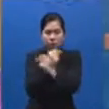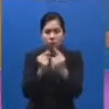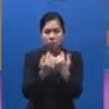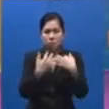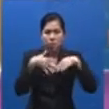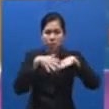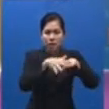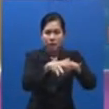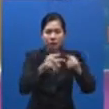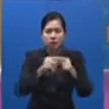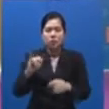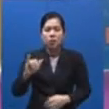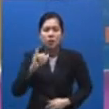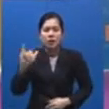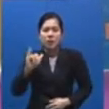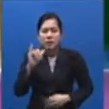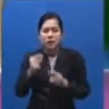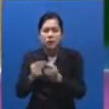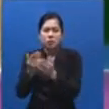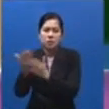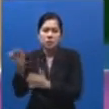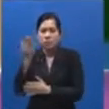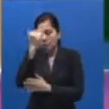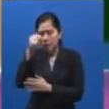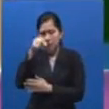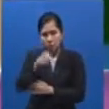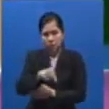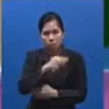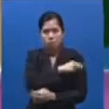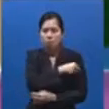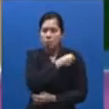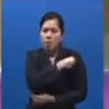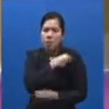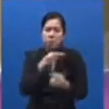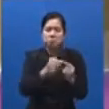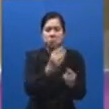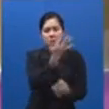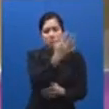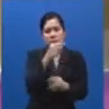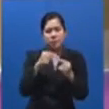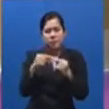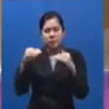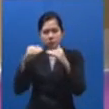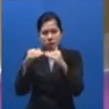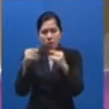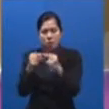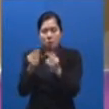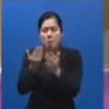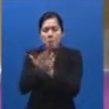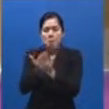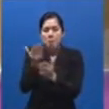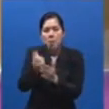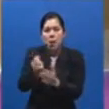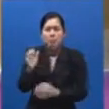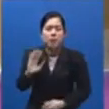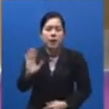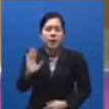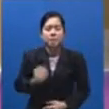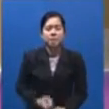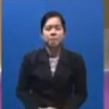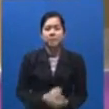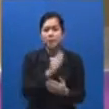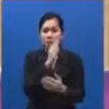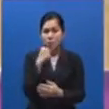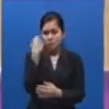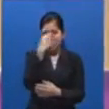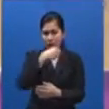าติช่วยซื้อเพราะว่าไม่มีจำหน่ายในโรงพยาบาลและอยู่นอกเหนือสิทธิ์หลักประกันสุขภาพทั่วหน้าโดยผู้ที่มีจิตศ